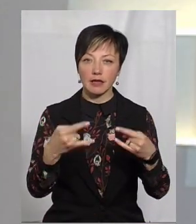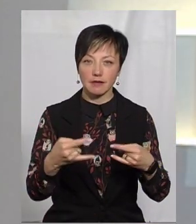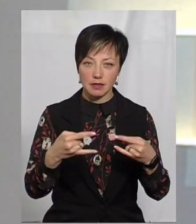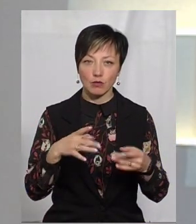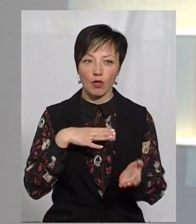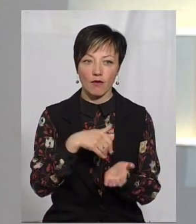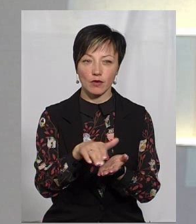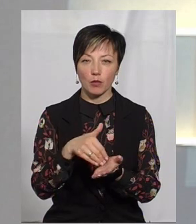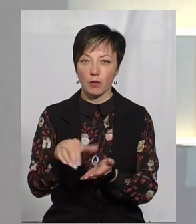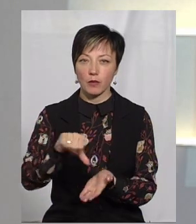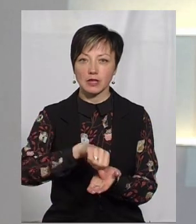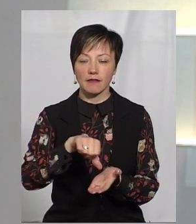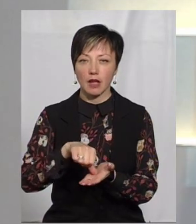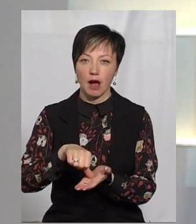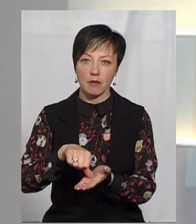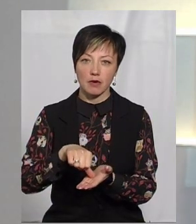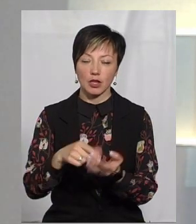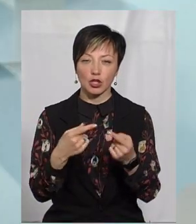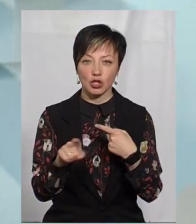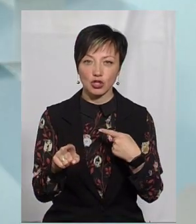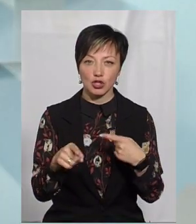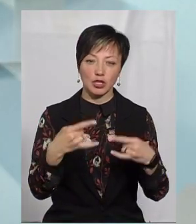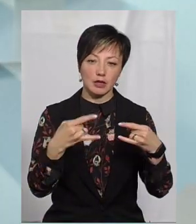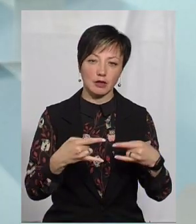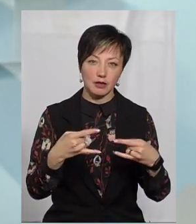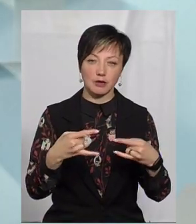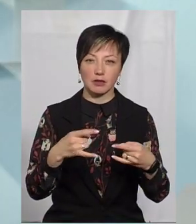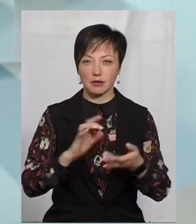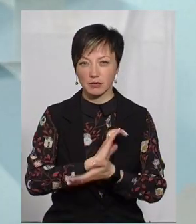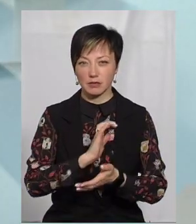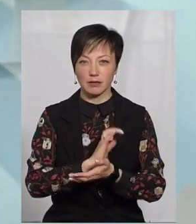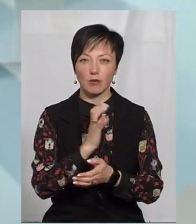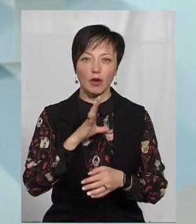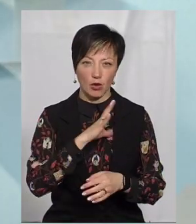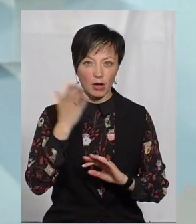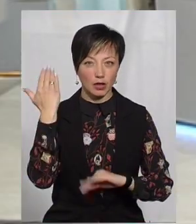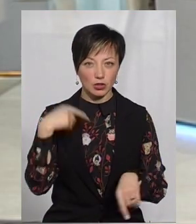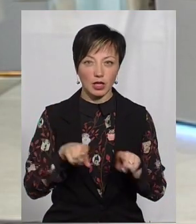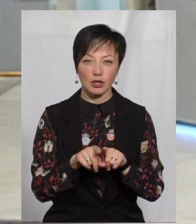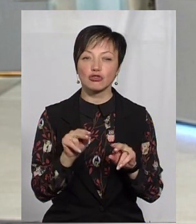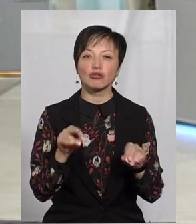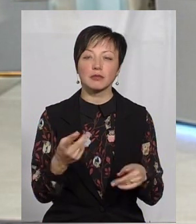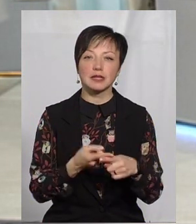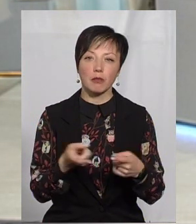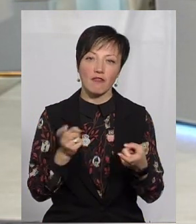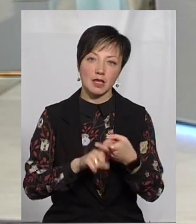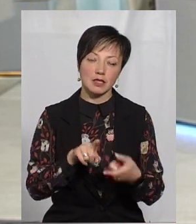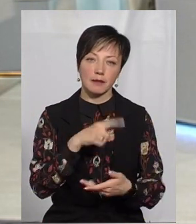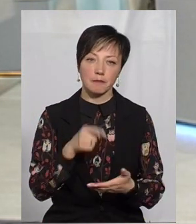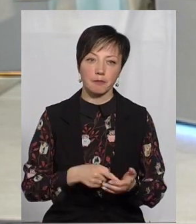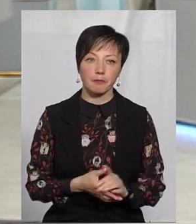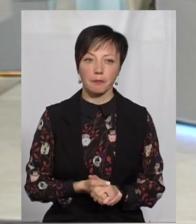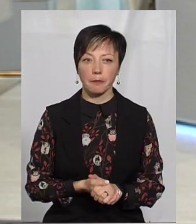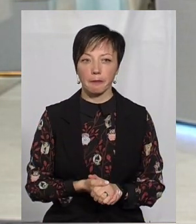було відмовлено представникам там інших ЗМІ. Чи було таке раніше і з чим би це ви пов'язали?